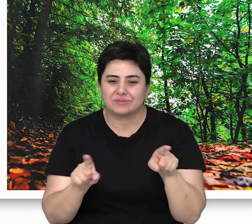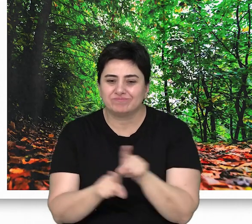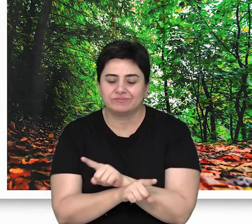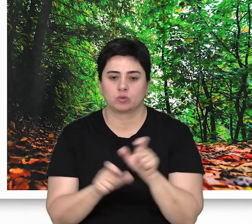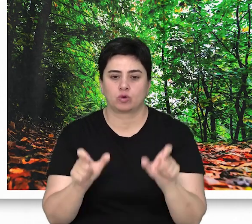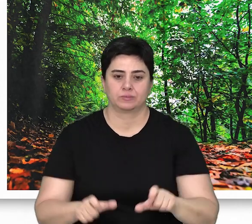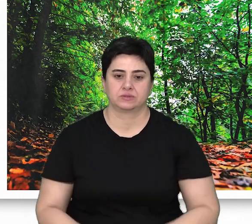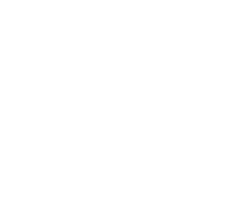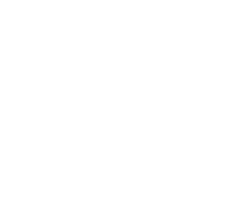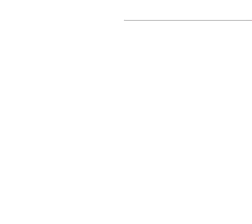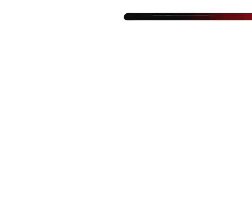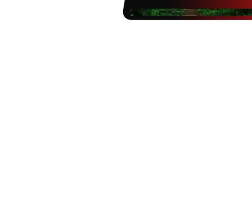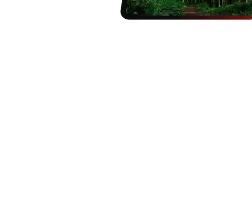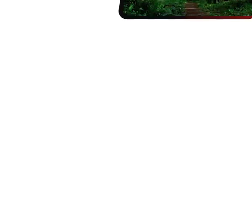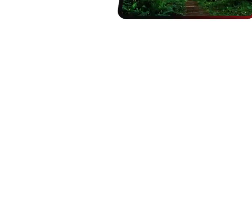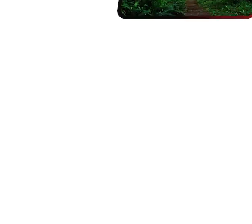böcek türlerini koruması,